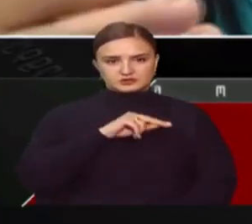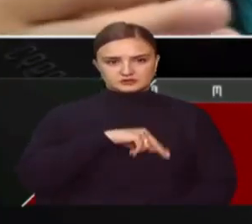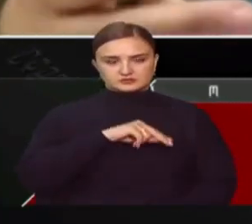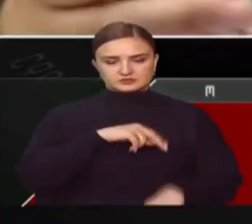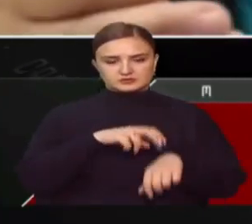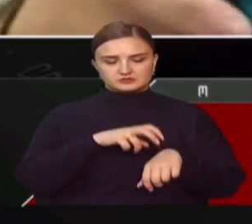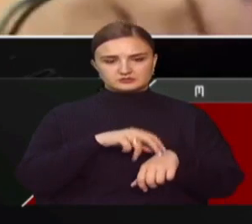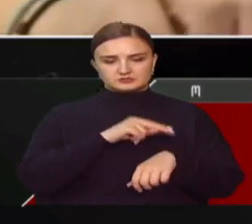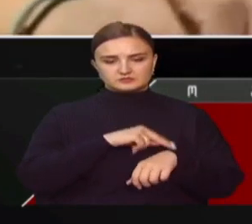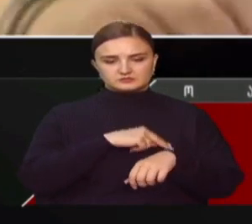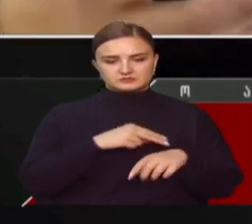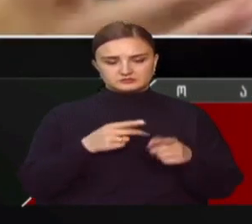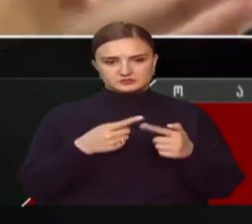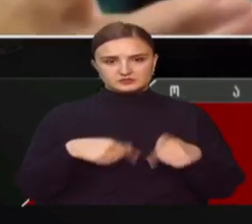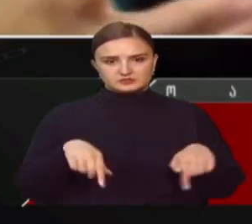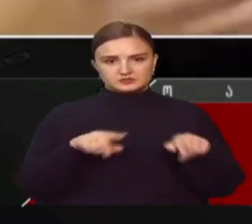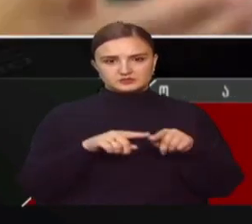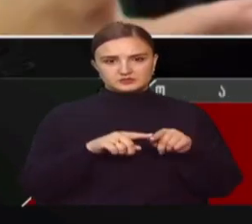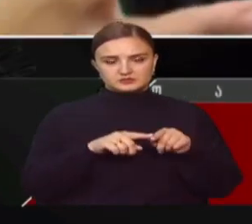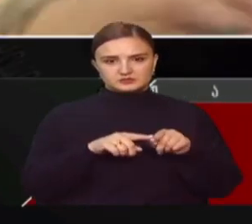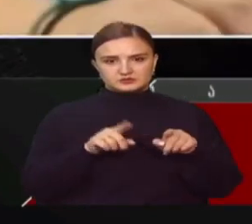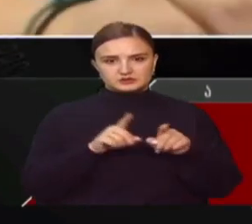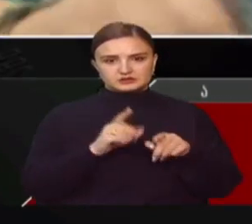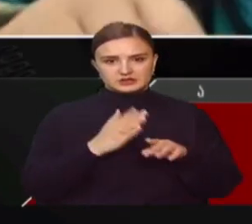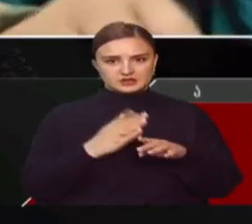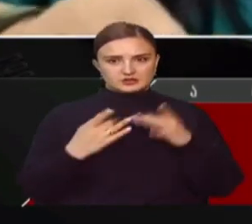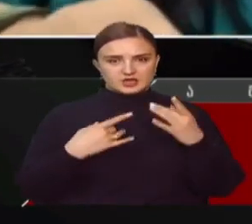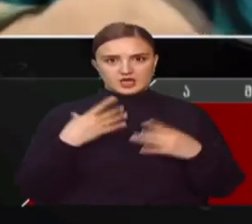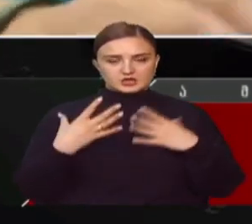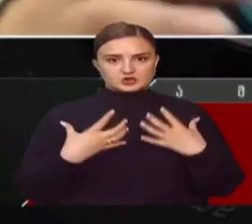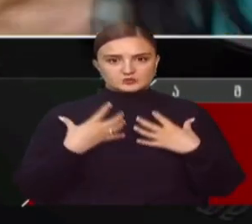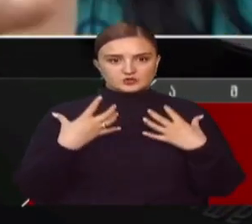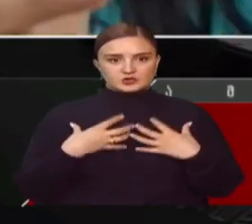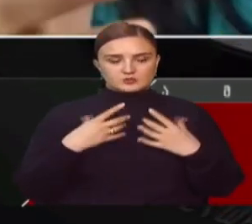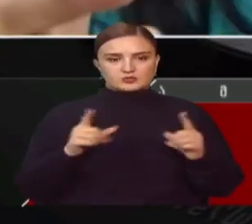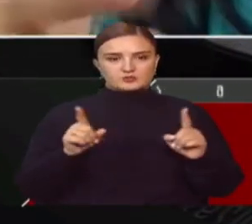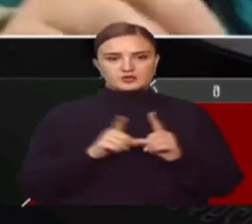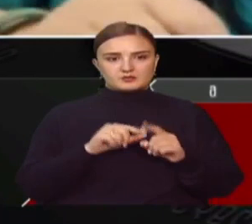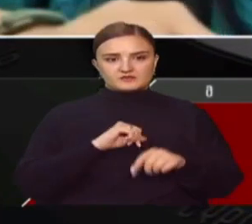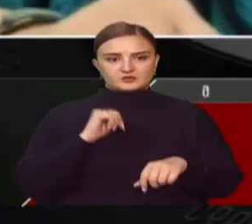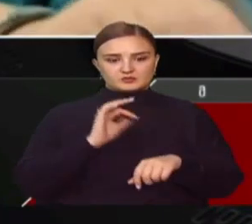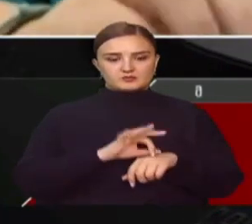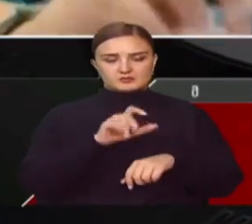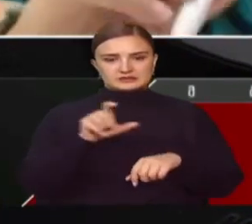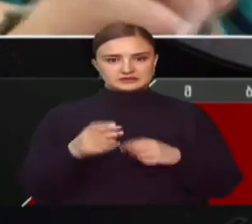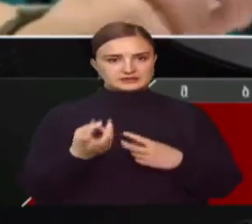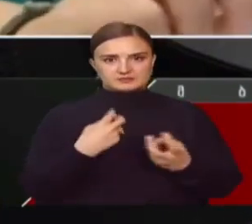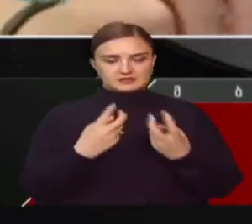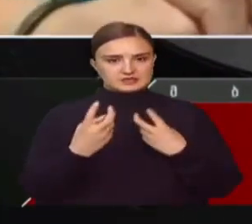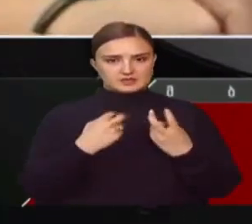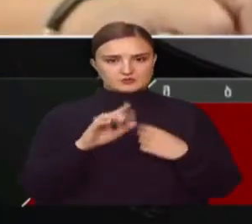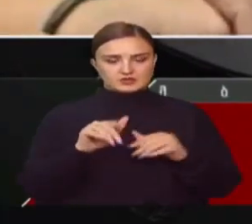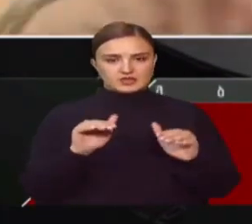სამედიცინო პერსონალს კი, ისე არიან ნახშფოთებულები, რომ თვითონ პაციენტებიც არ მოდიან,